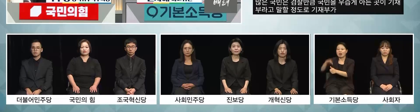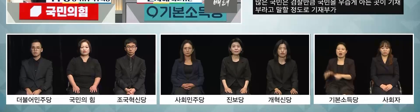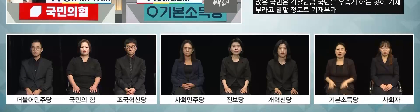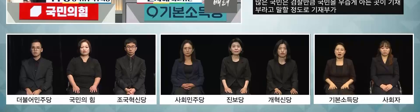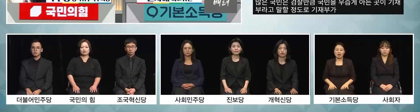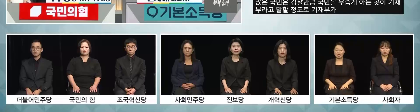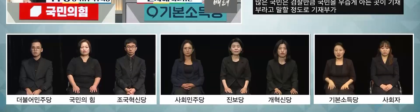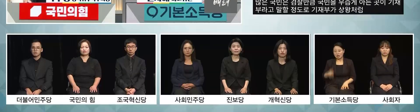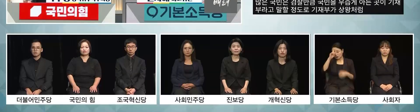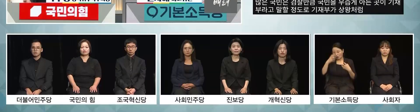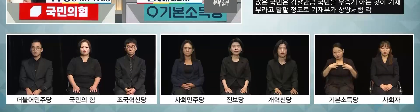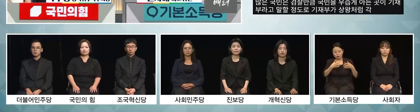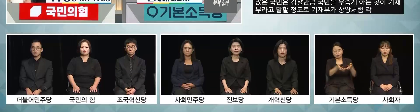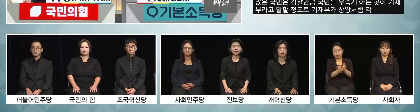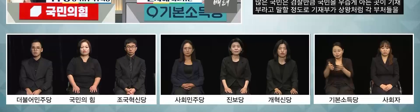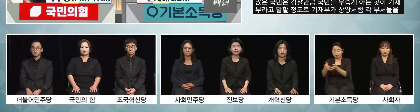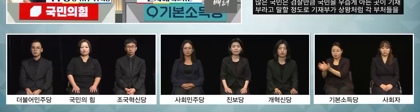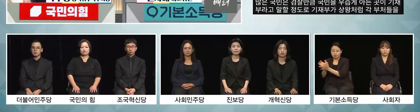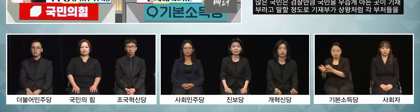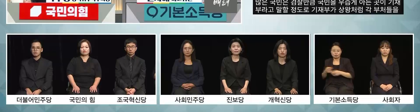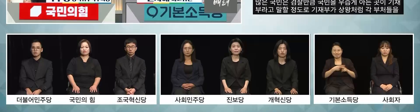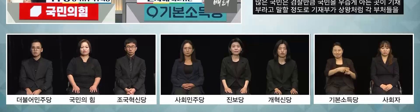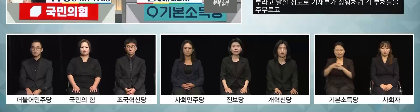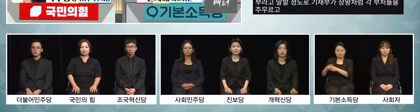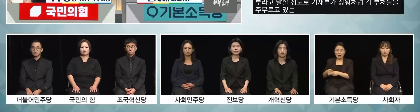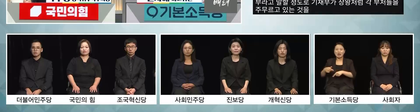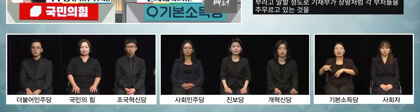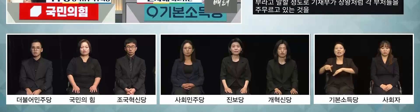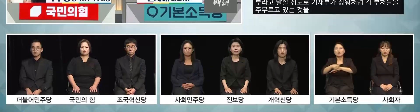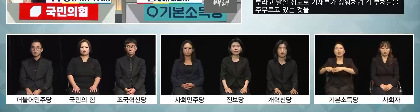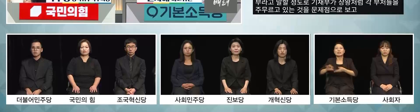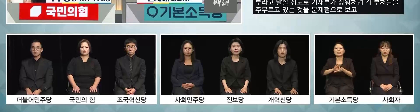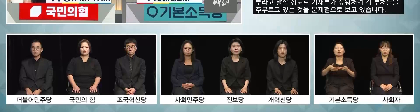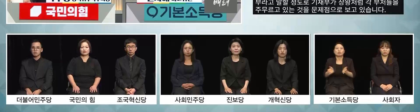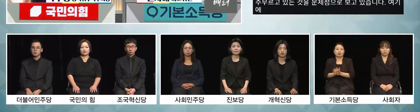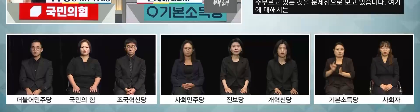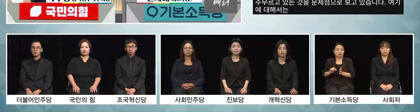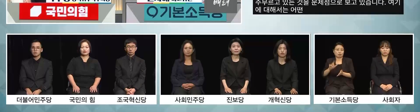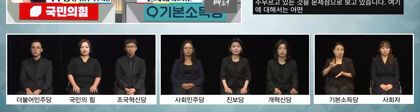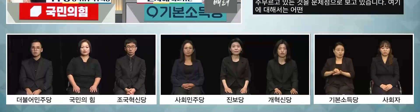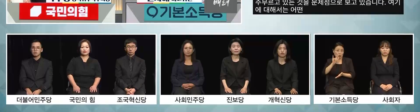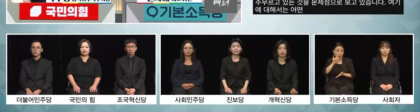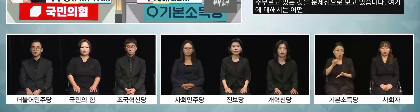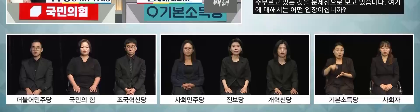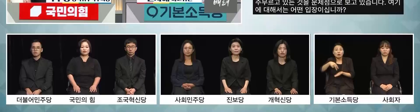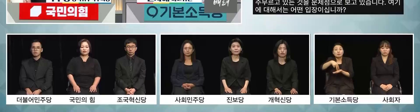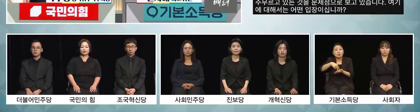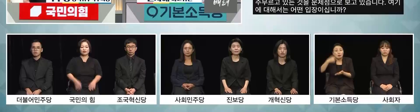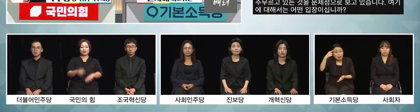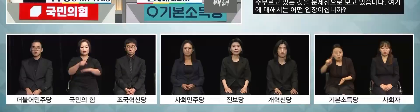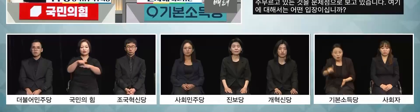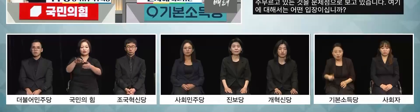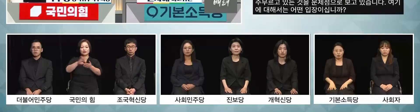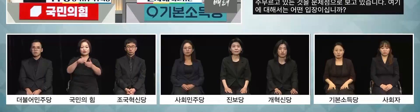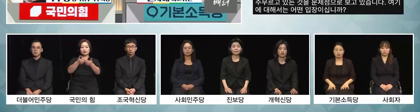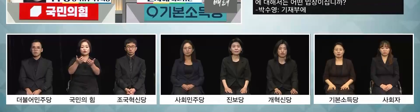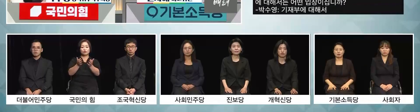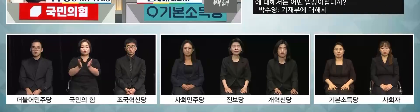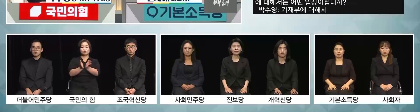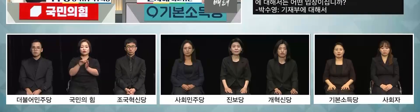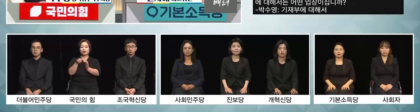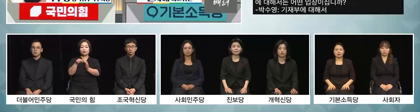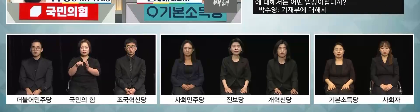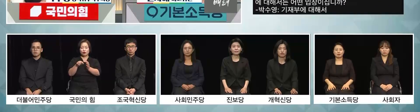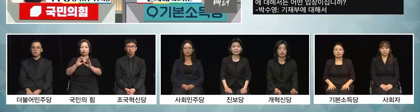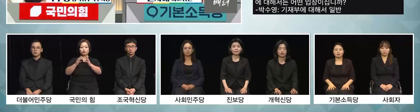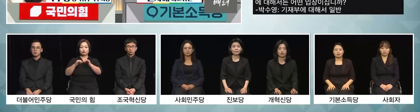부처들을 주무르고 있는 것을 문제점으로 보고 있습니다. 여기에 대해서는 어떤 입장이십니까? 기재부에 대해서 일반 국민들이